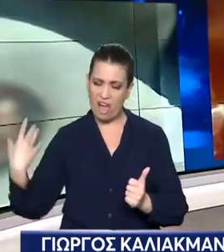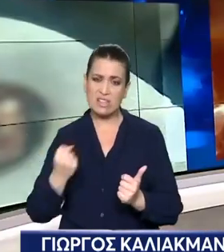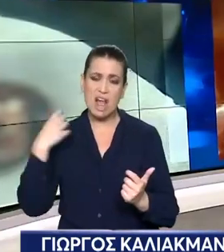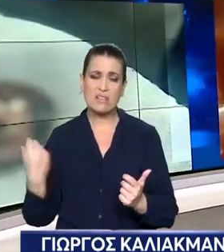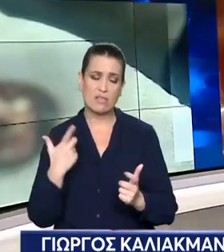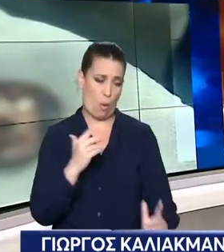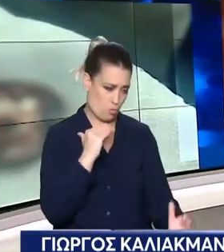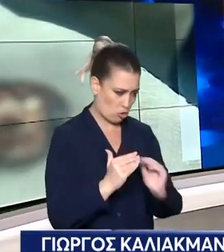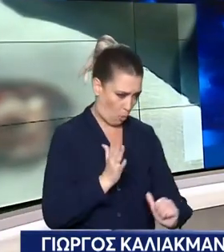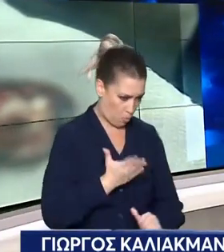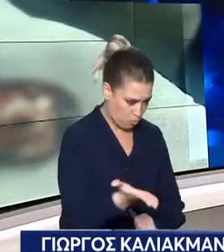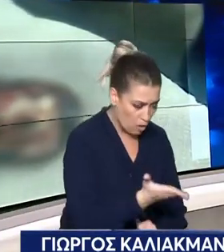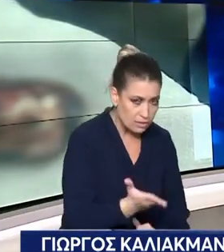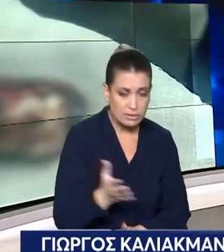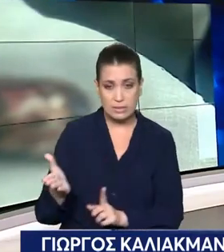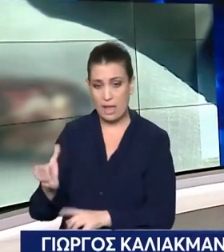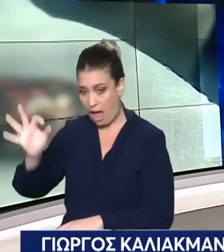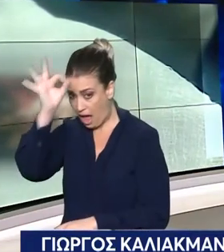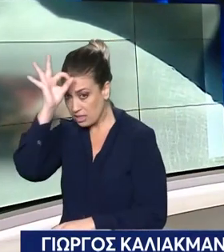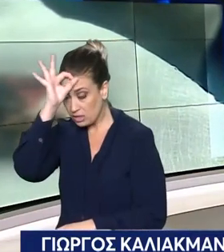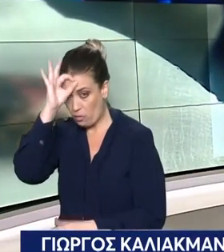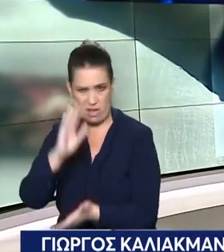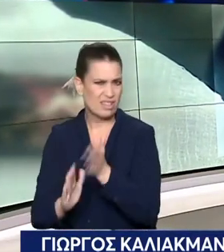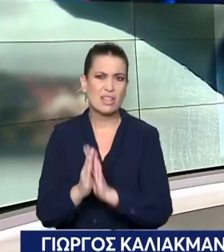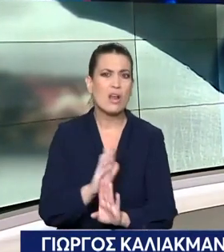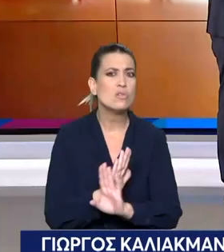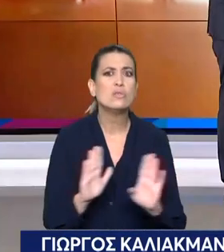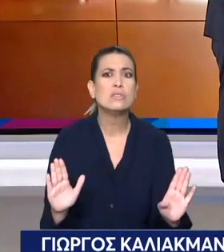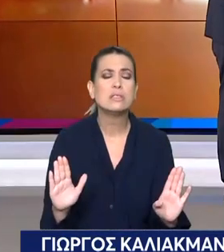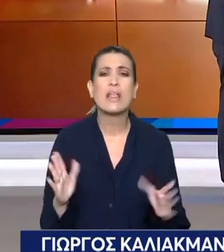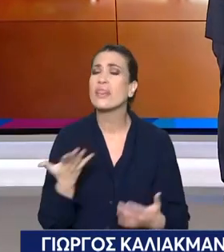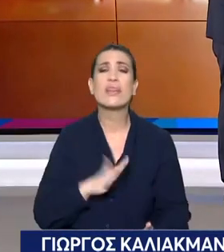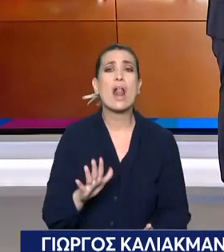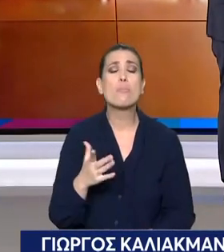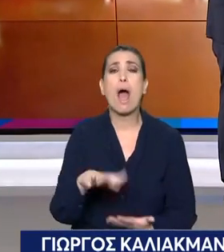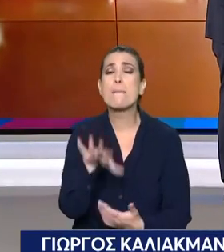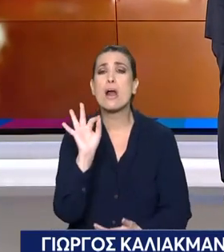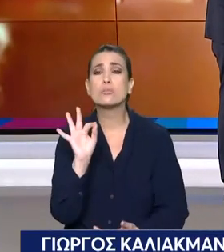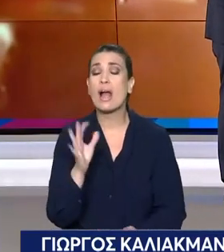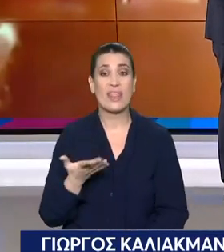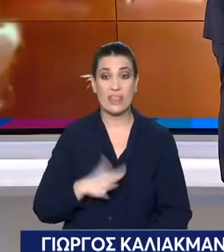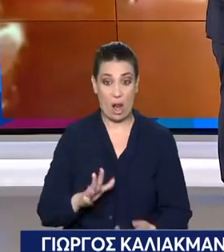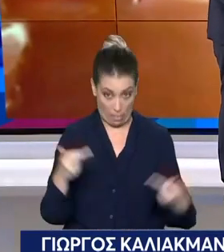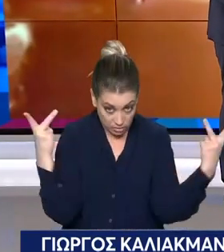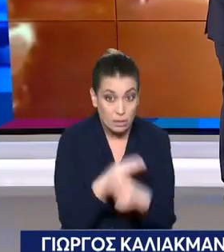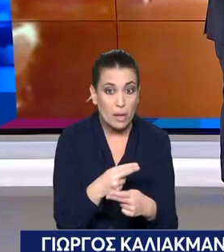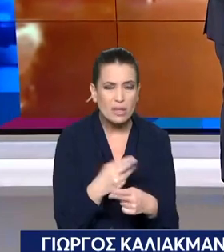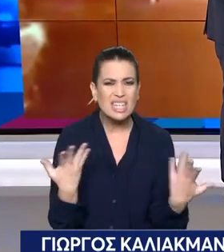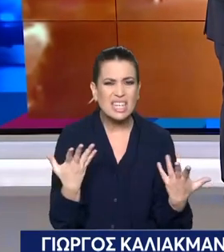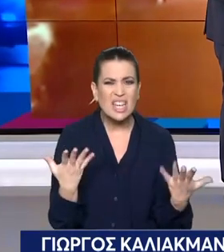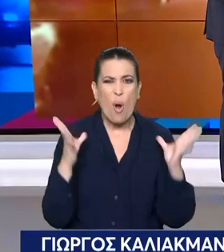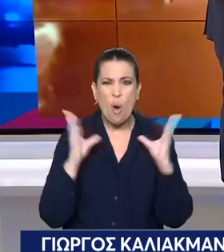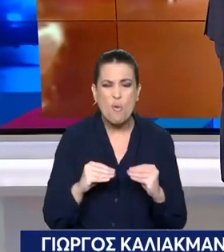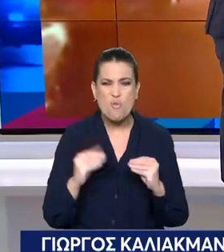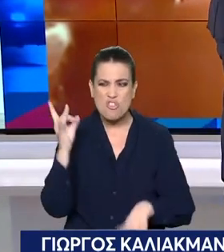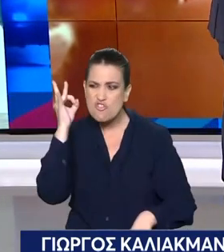αστυνομικούς. Εδώ πρέπει να επιλέξουμε. Τελείωσε. Δεν υπάρχει κάτι άλλο. Πρέπει να επιλέξουμε τι θέλουμε. Θέλουμε να το σταματήσουμε αυτό. Ο χολιγανισμός άρχισε από την